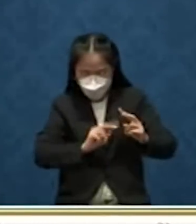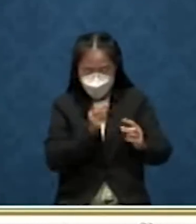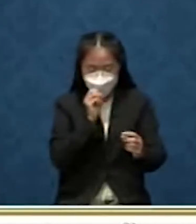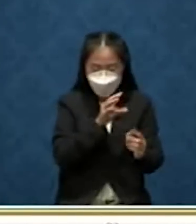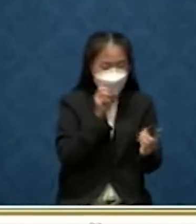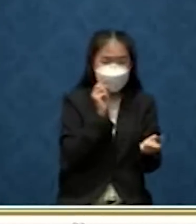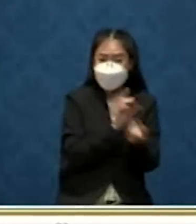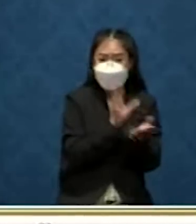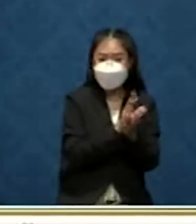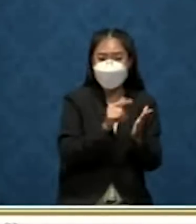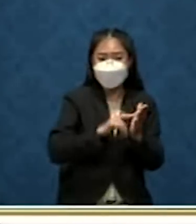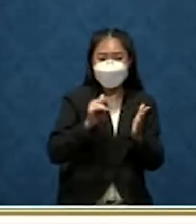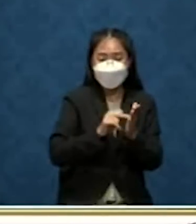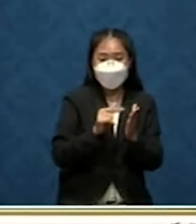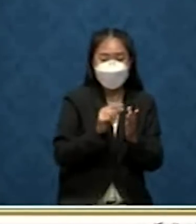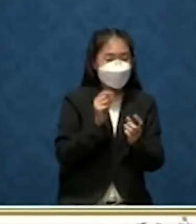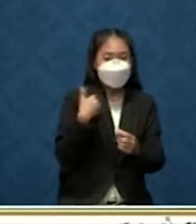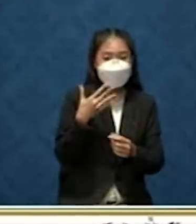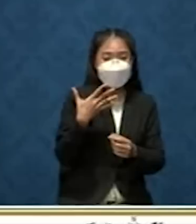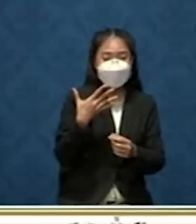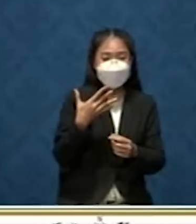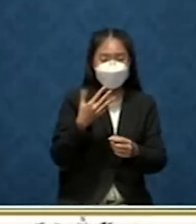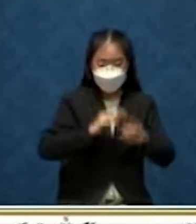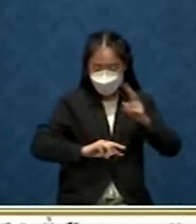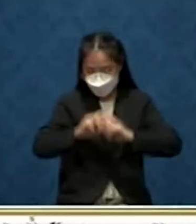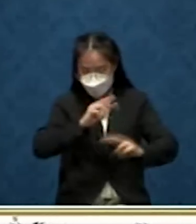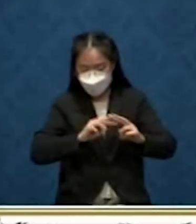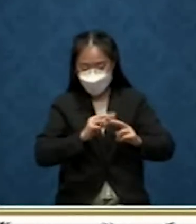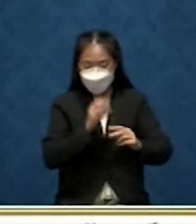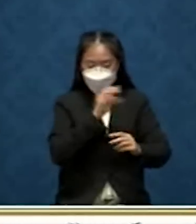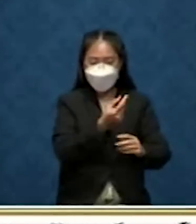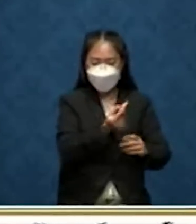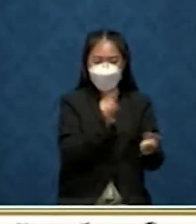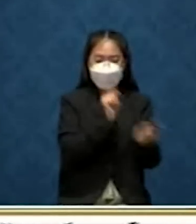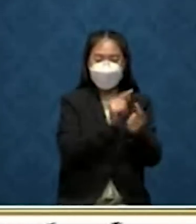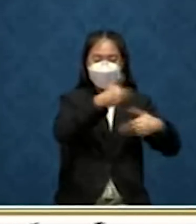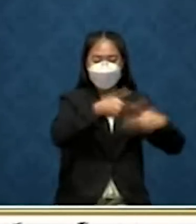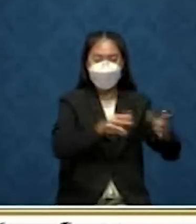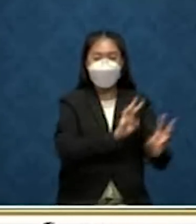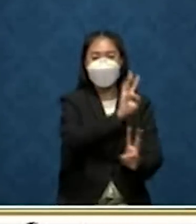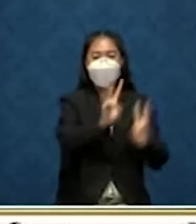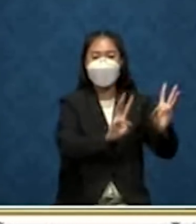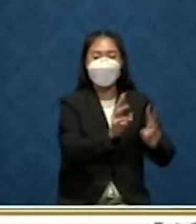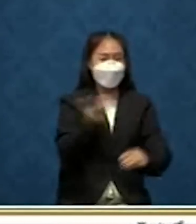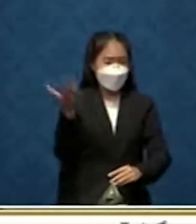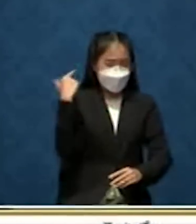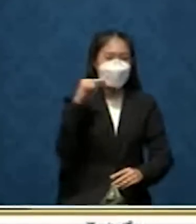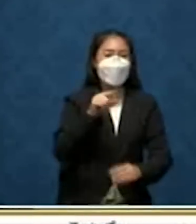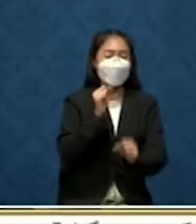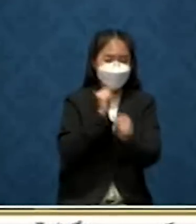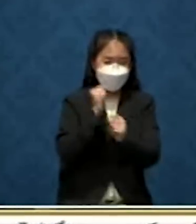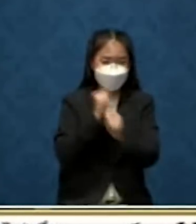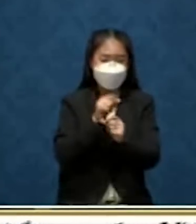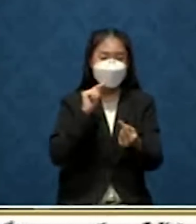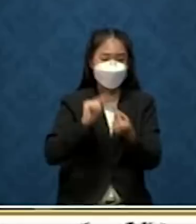ากนไม่เจอคนอาคารหังที่ 2 ปรากฏวาเจอแต่ห้องวางๆทั้งที่ก่อนหน้านี้มันคือบ่อนาซิโนใหญๆ